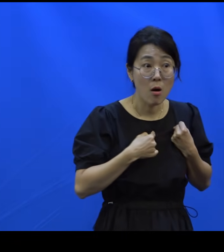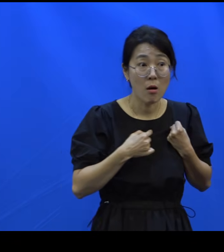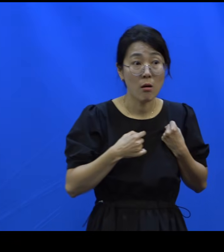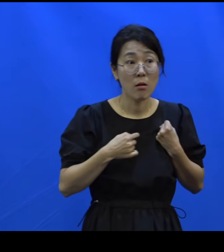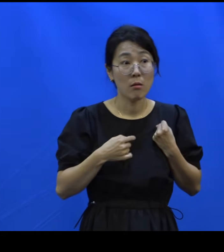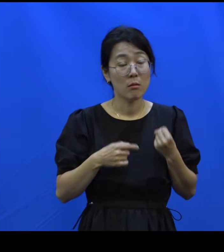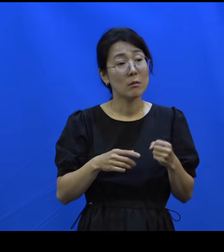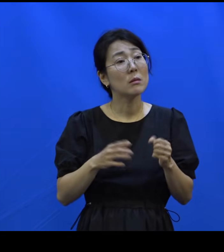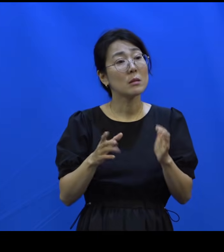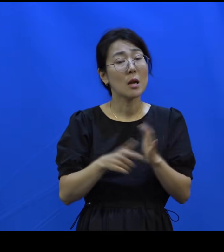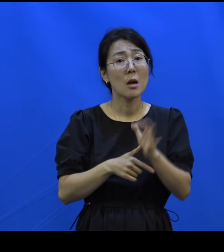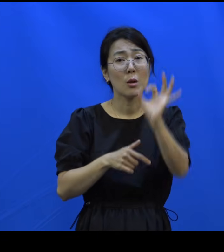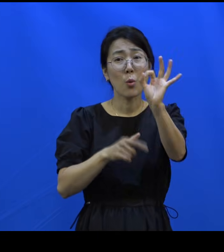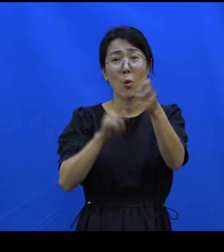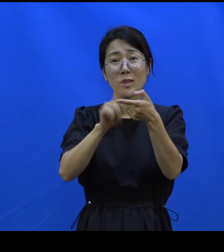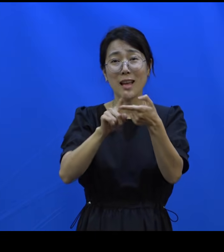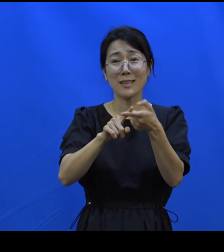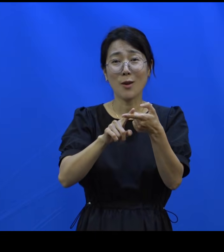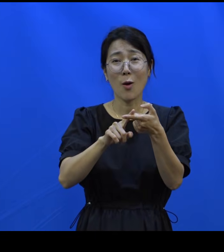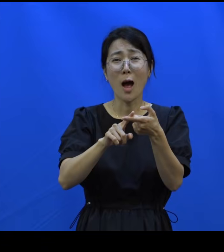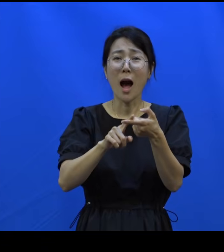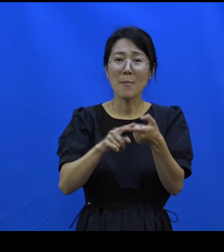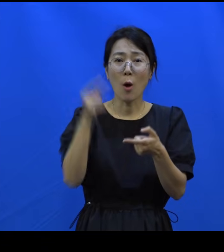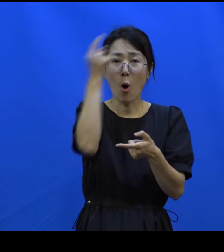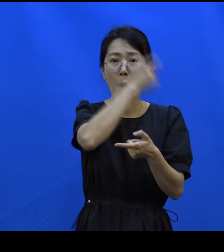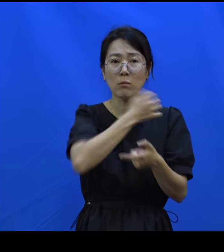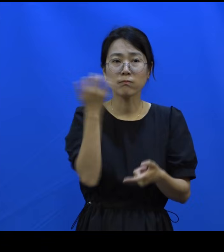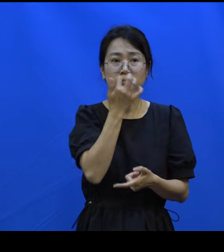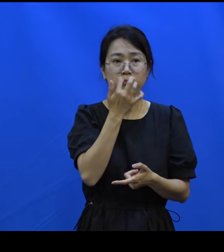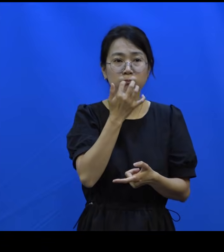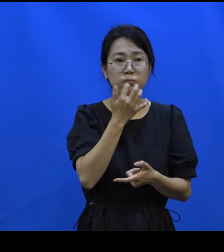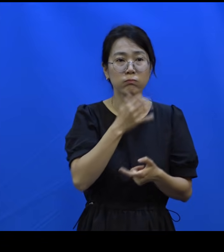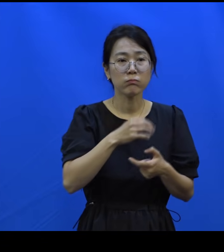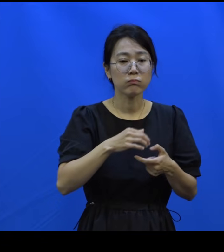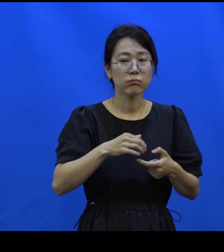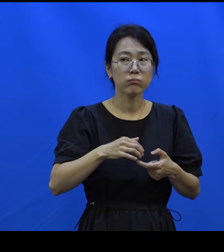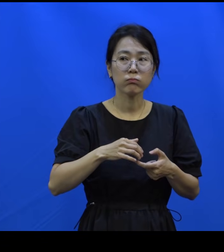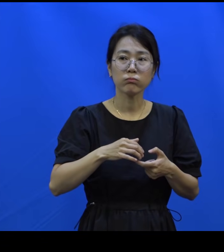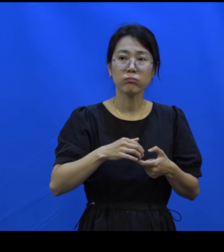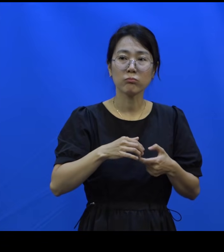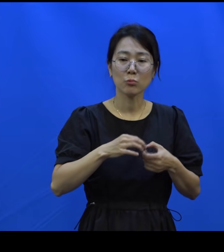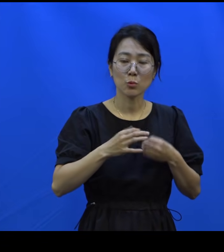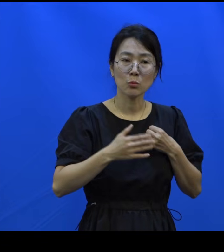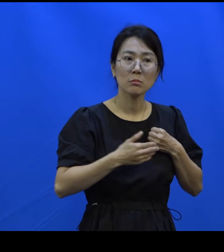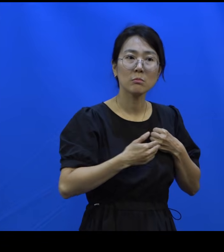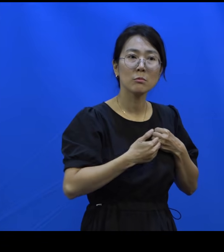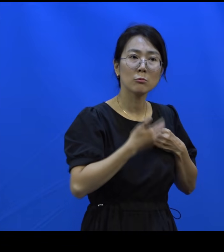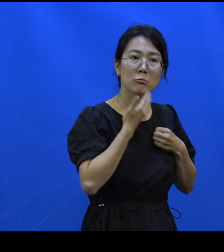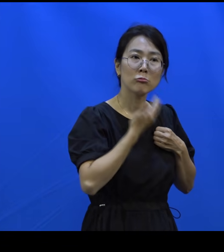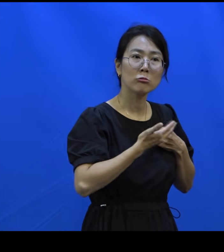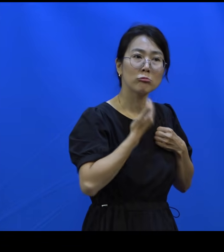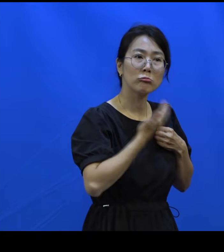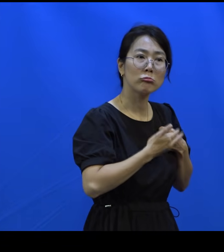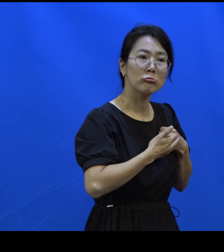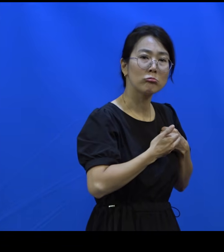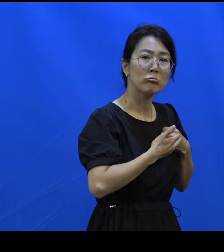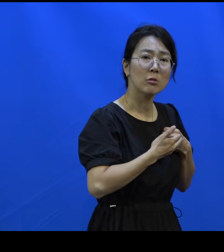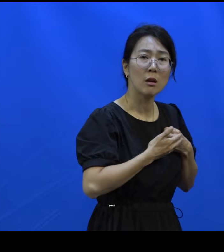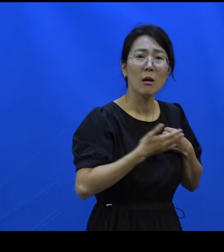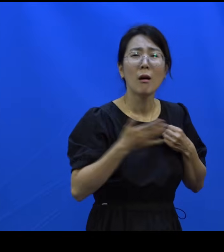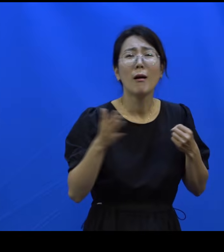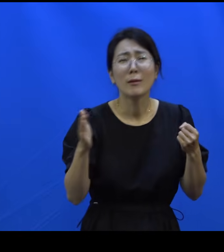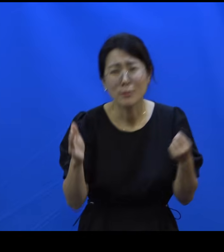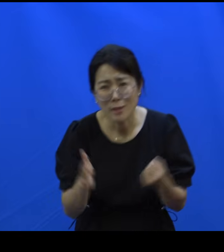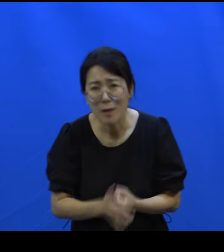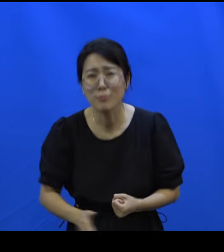물질 문제가 나오면 예민해지잖아요. 날카로워지고 얼굴색이 확 변하고. 우리는 일평생 그 일에 투쟁하며 살았던 이전의 삶이